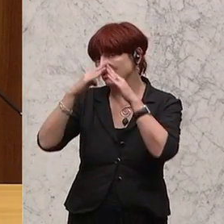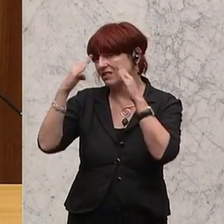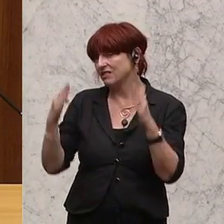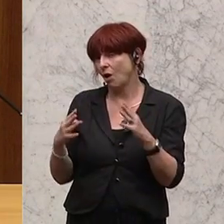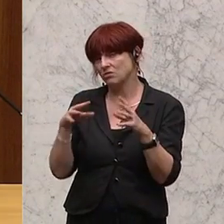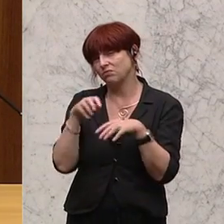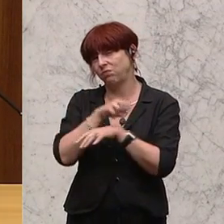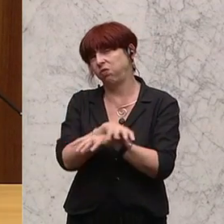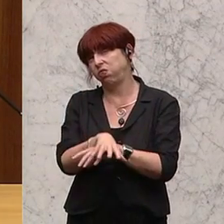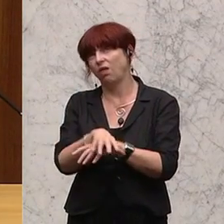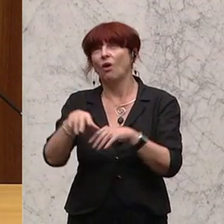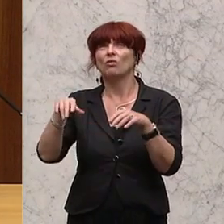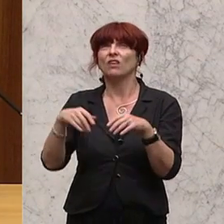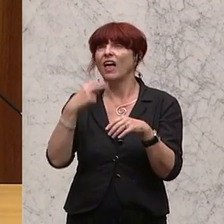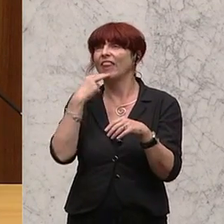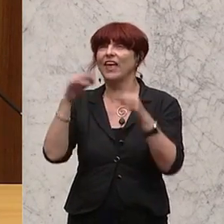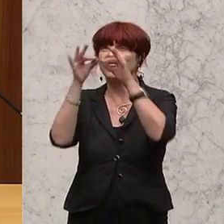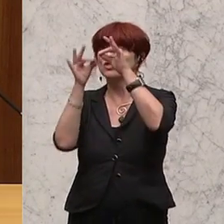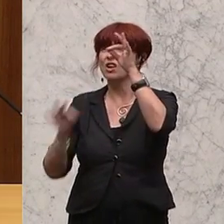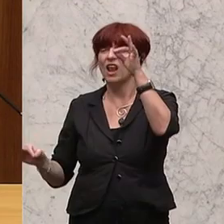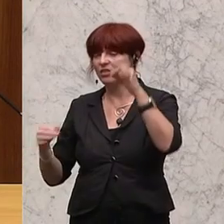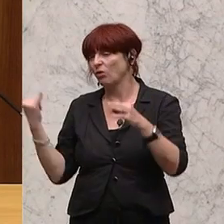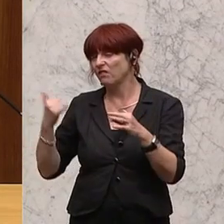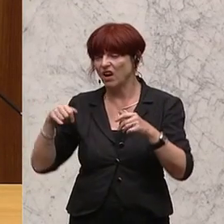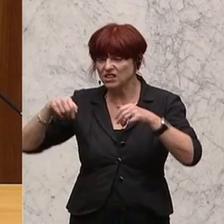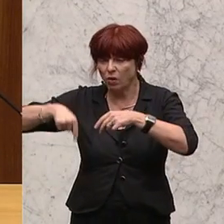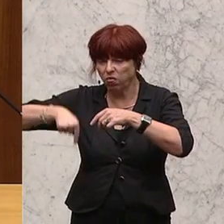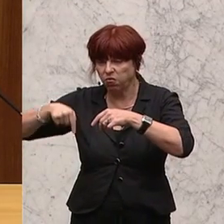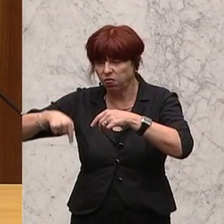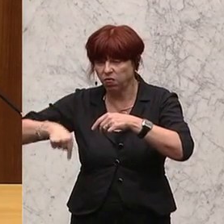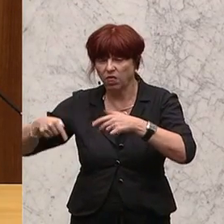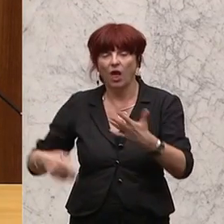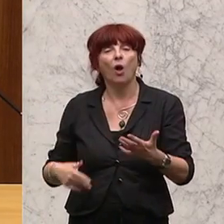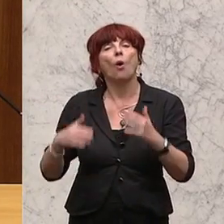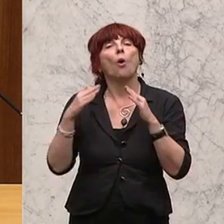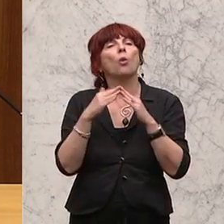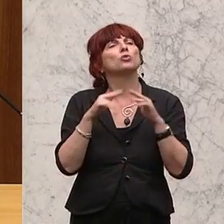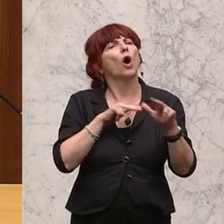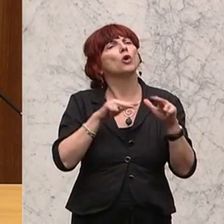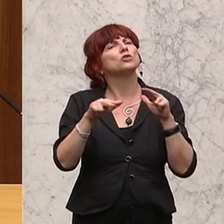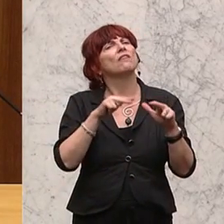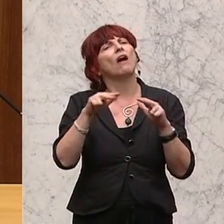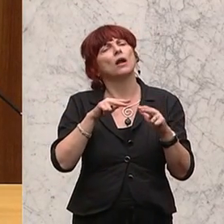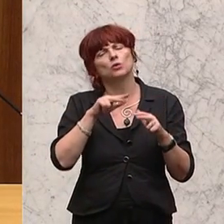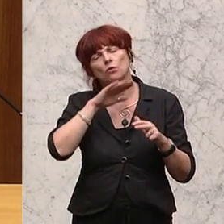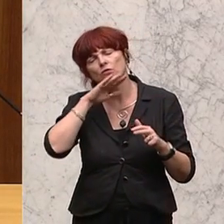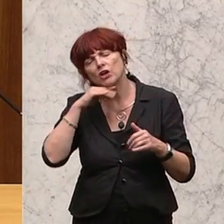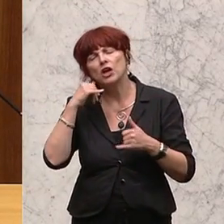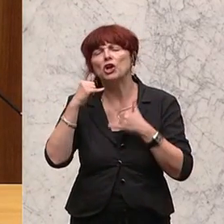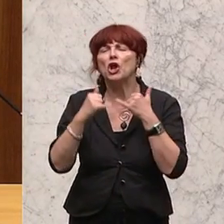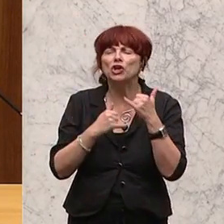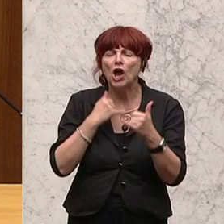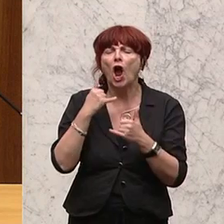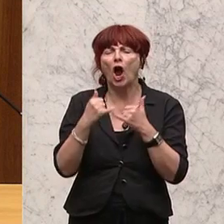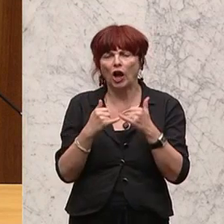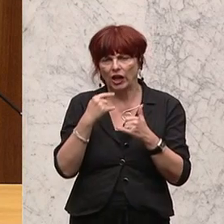desolat ist, von den elektrischen Leitungen bis zur Wasserinstallation. Und die Hausverwaltung entschließt sich nach vielen, vielen Jahren,